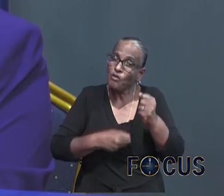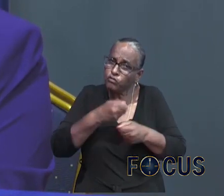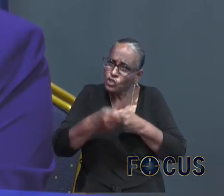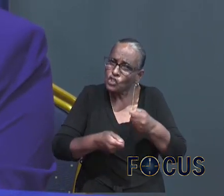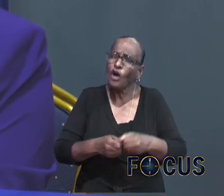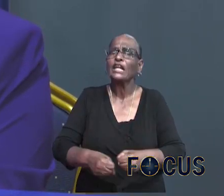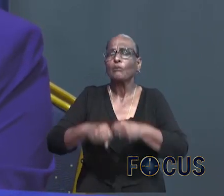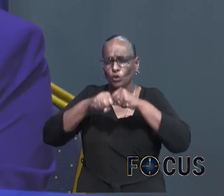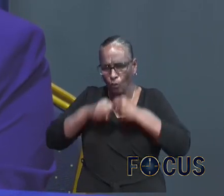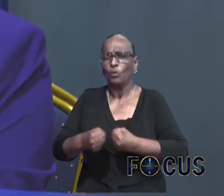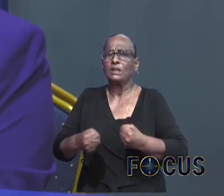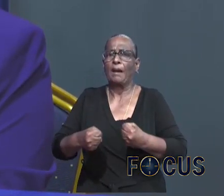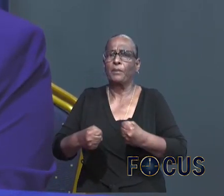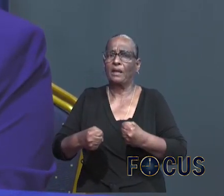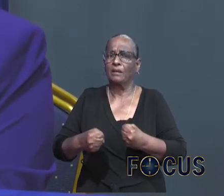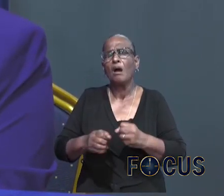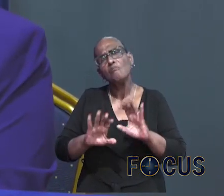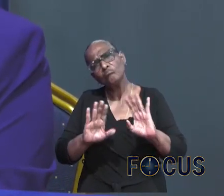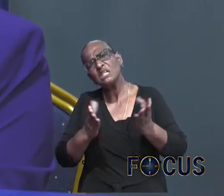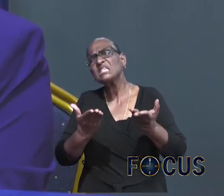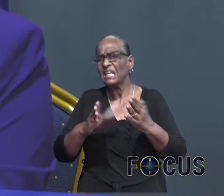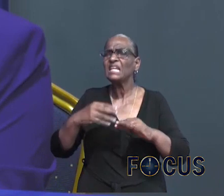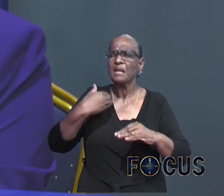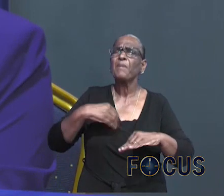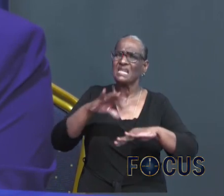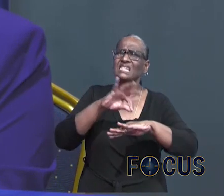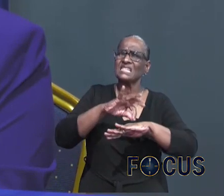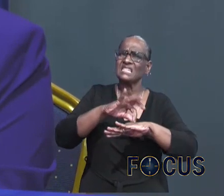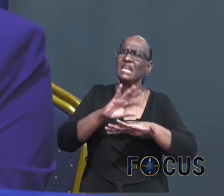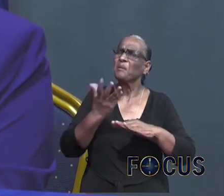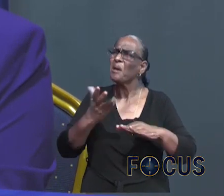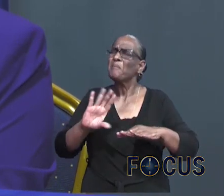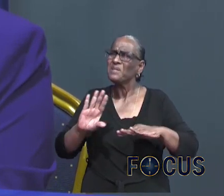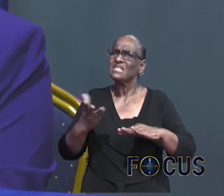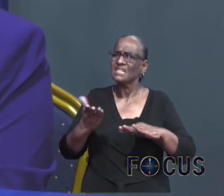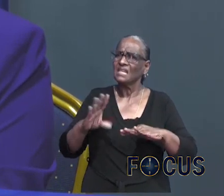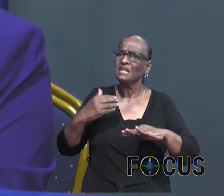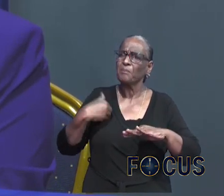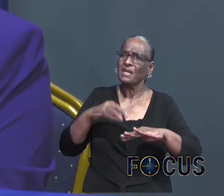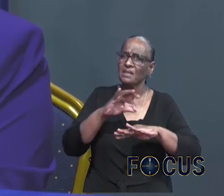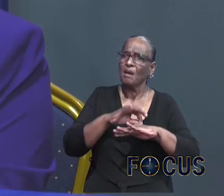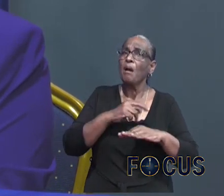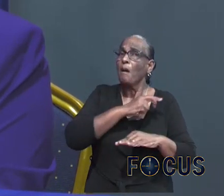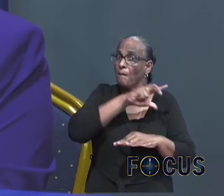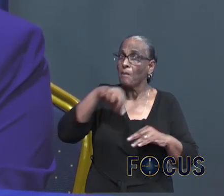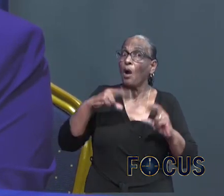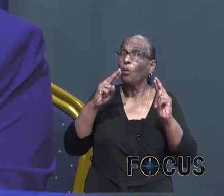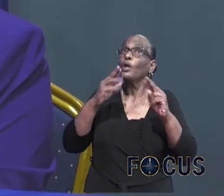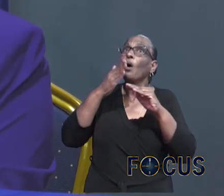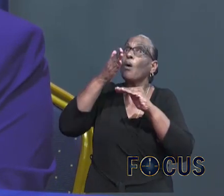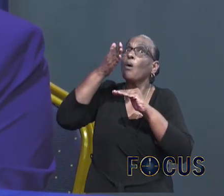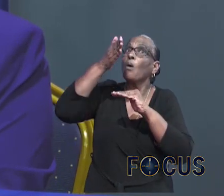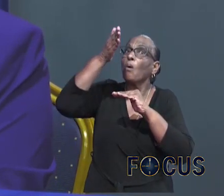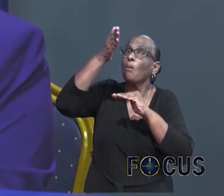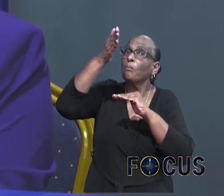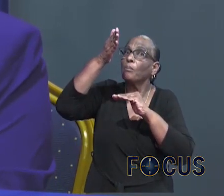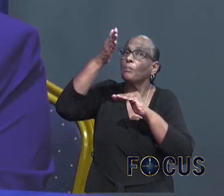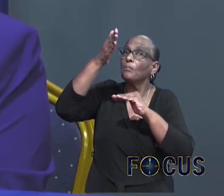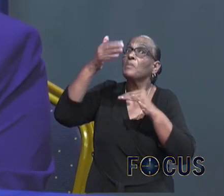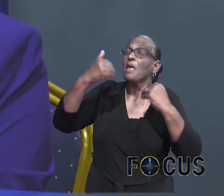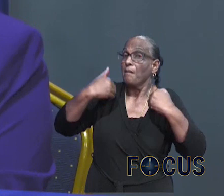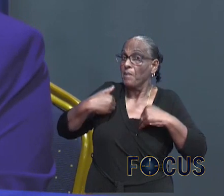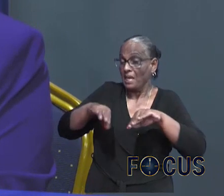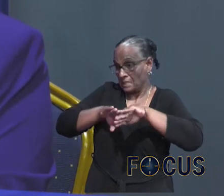En mogelijkerwijs gaan mensen ziek worden. Maar laten we toch met goede hoop vooruit kijken dat tenminste de mensen die nu